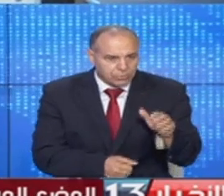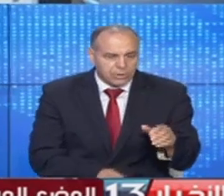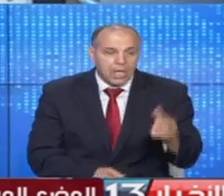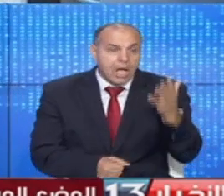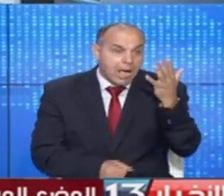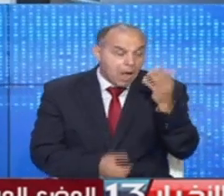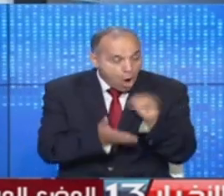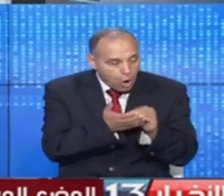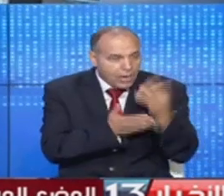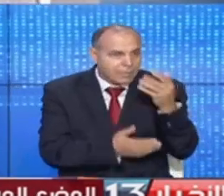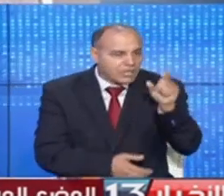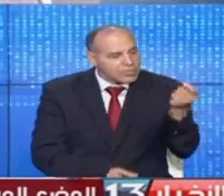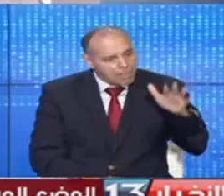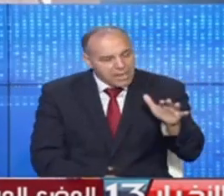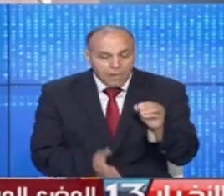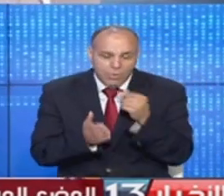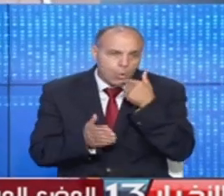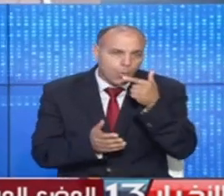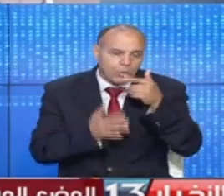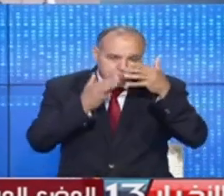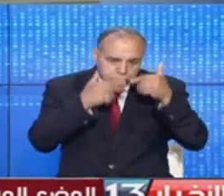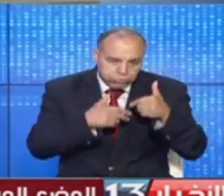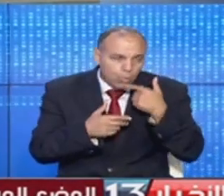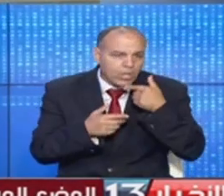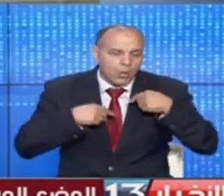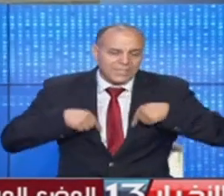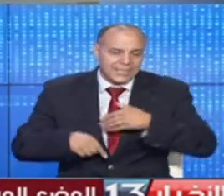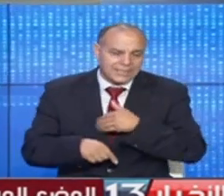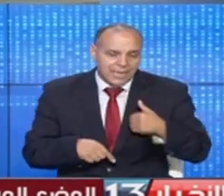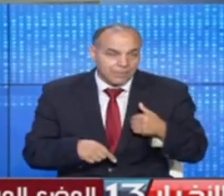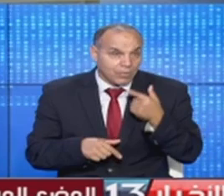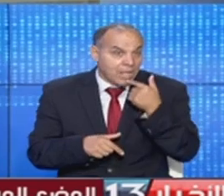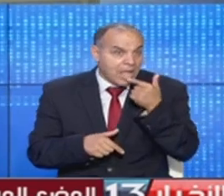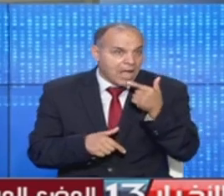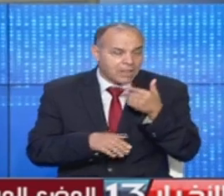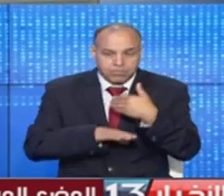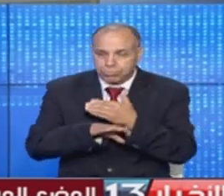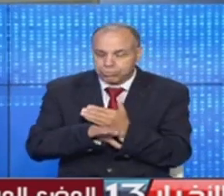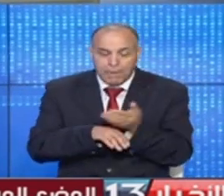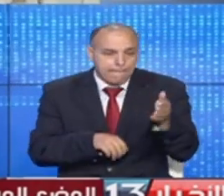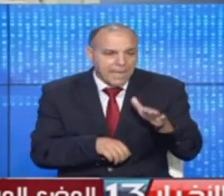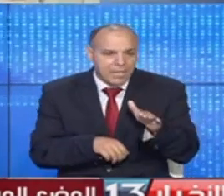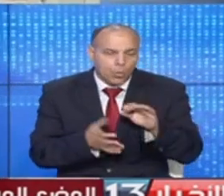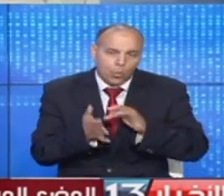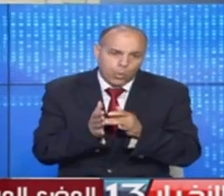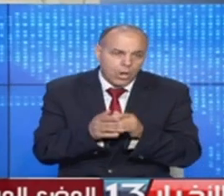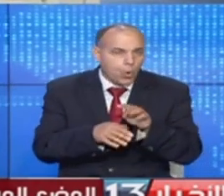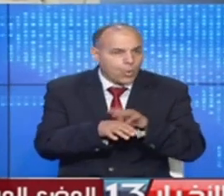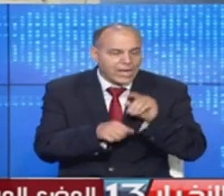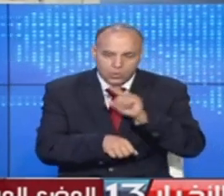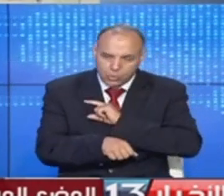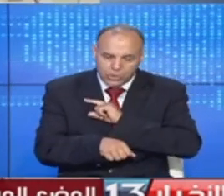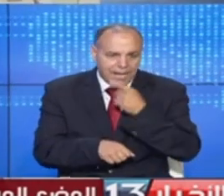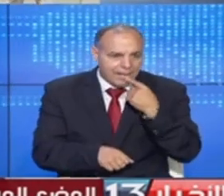وفيات جديده وذلك بحسب اخر تحيين لوزاره الصحه وتوزعت حالات الوفاه بين كل من ولايه سوسه